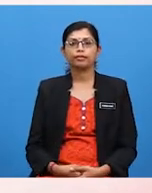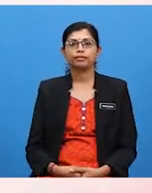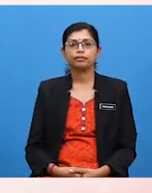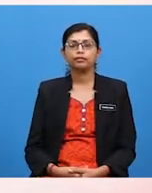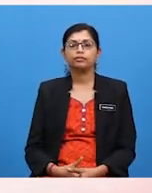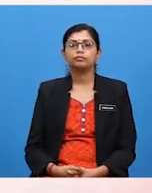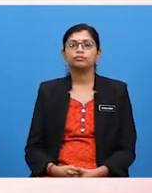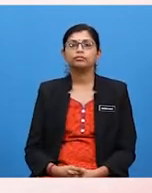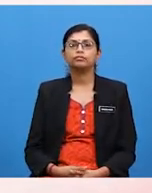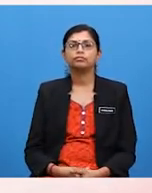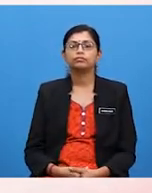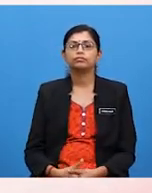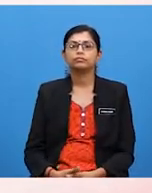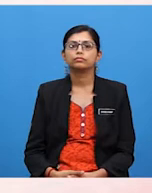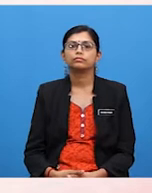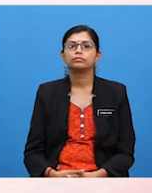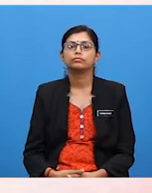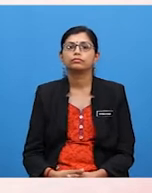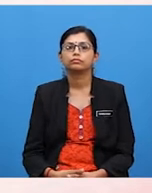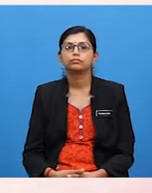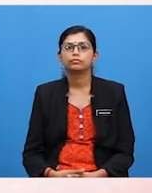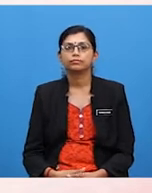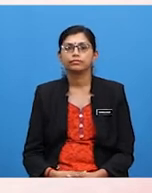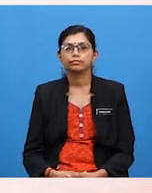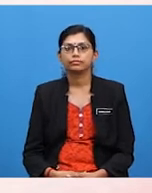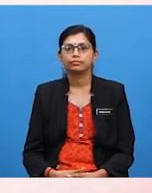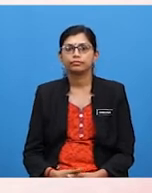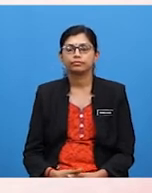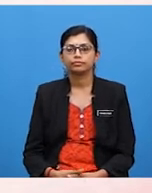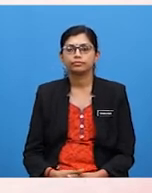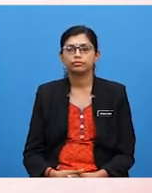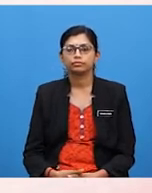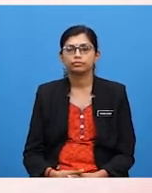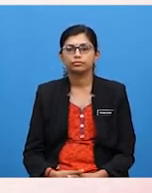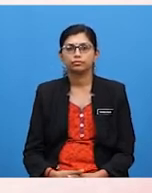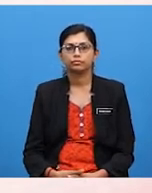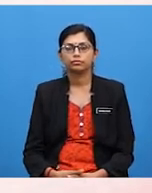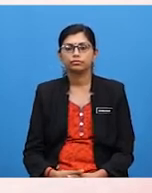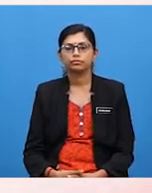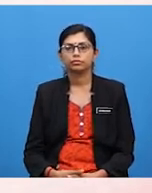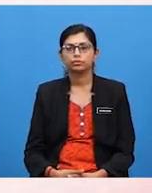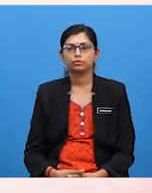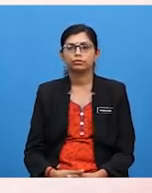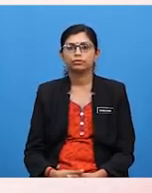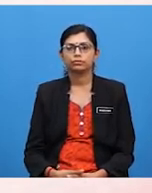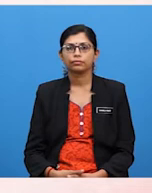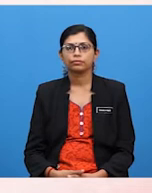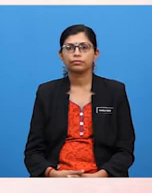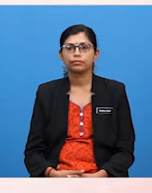tumbuhan berikut yang manakah hanya mengalami pertumbuhan primer?